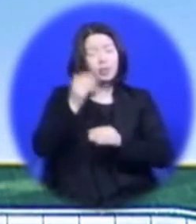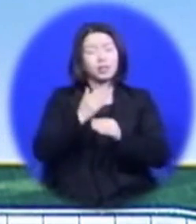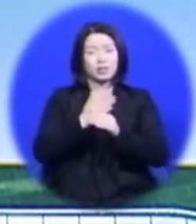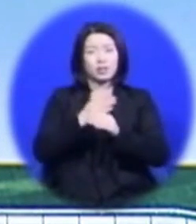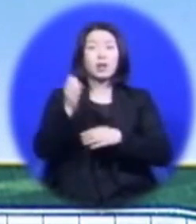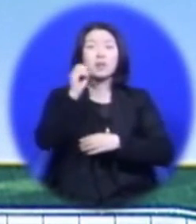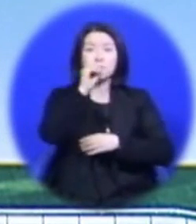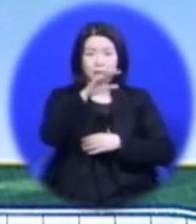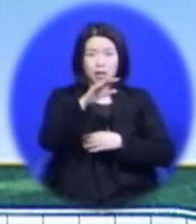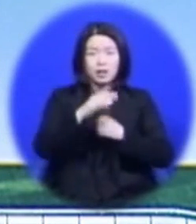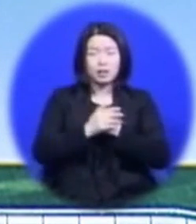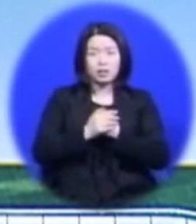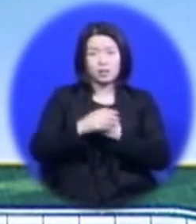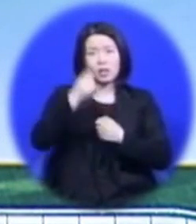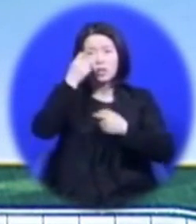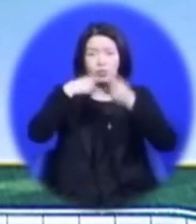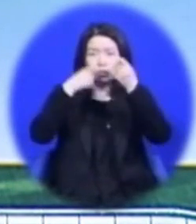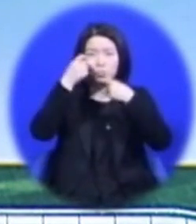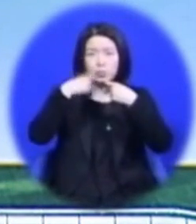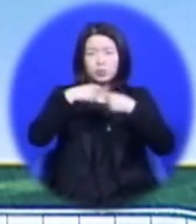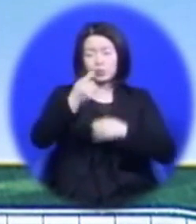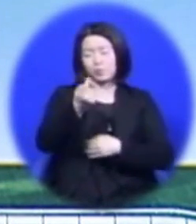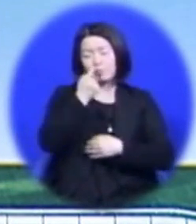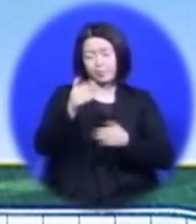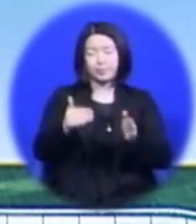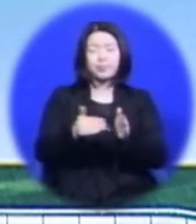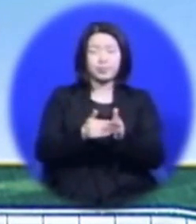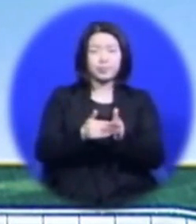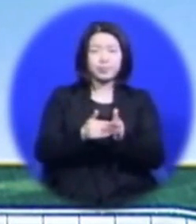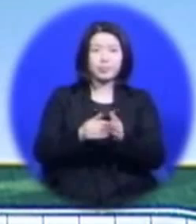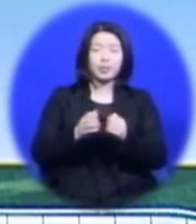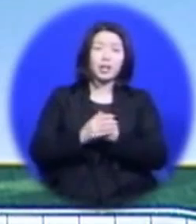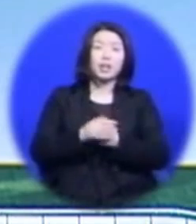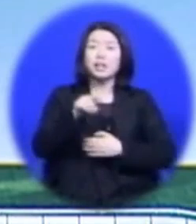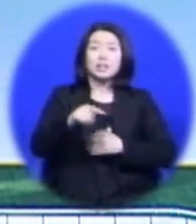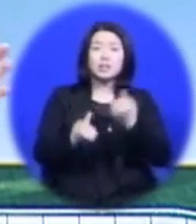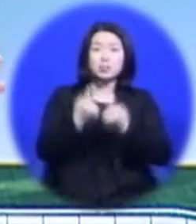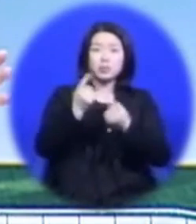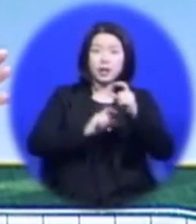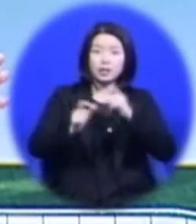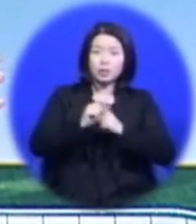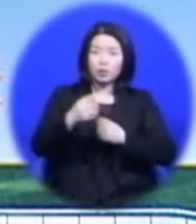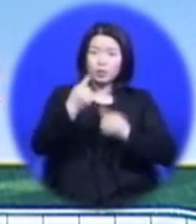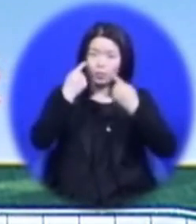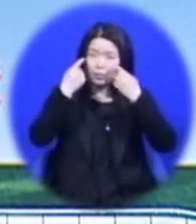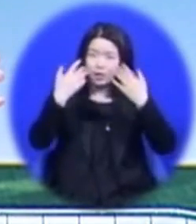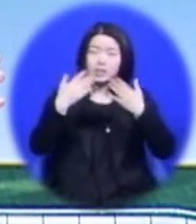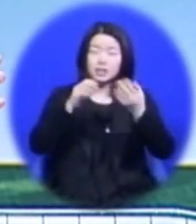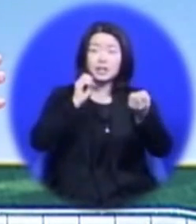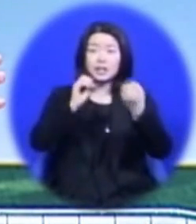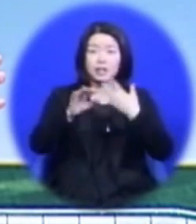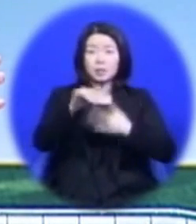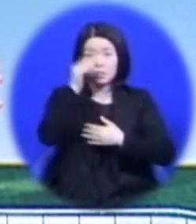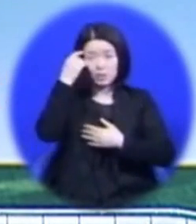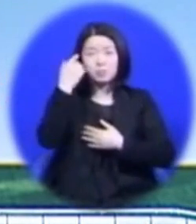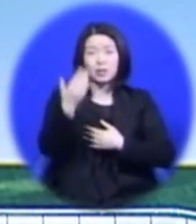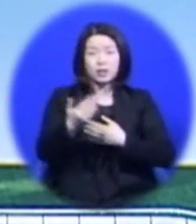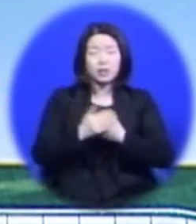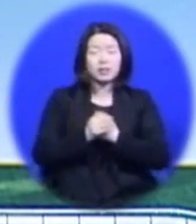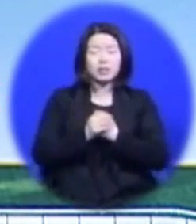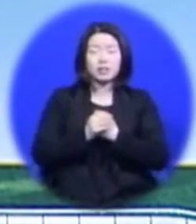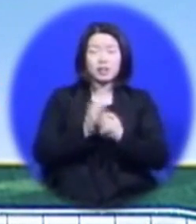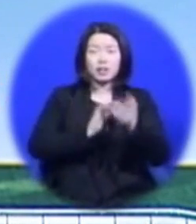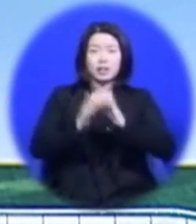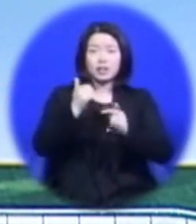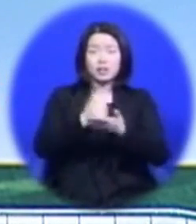대답했습니다. 눈물을 배웠습니다. 이보다 더 정확한 대답이 있을까요? 예수를